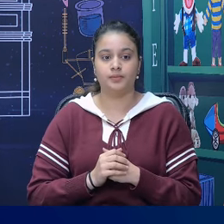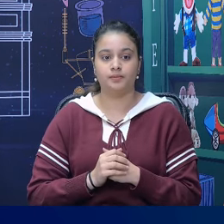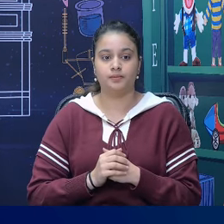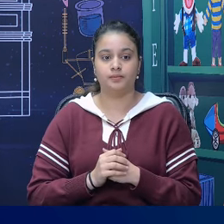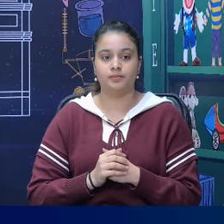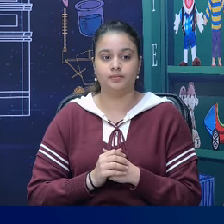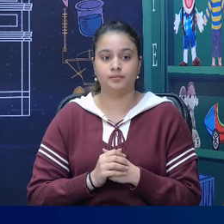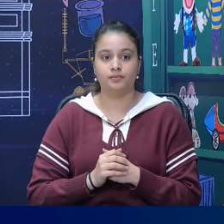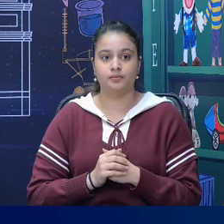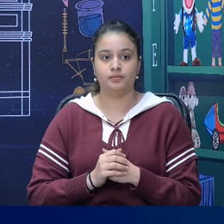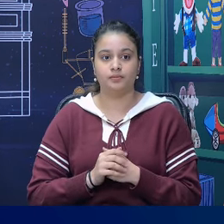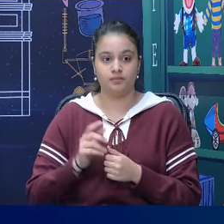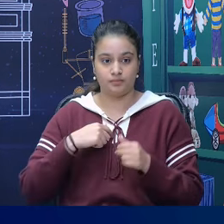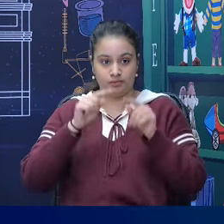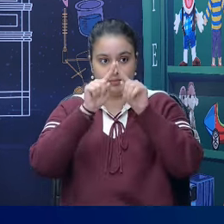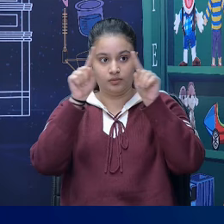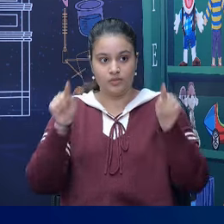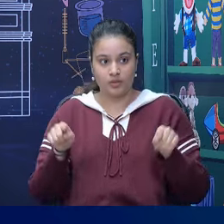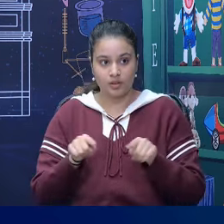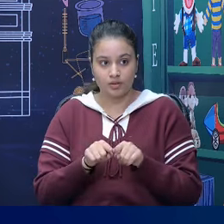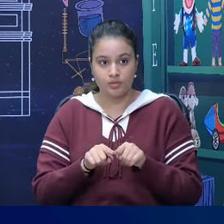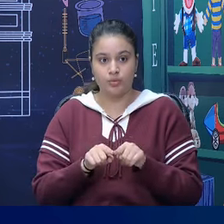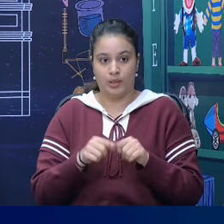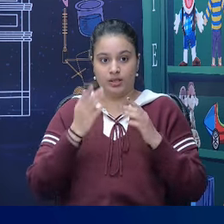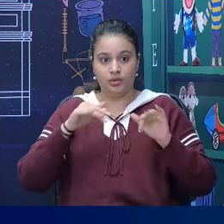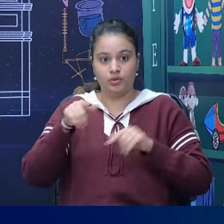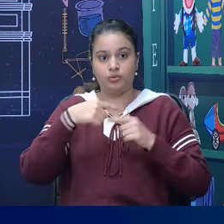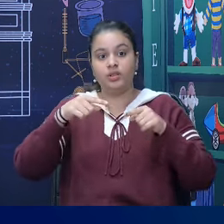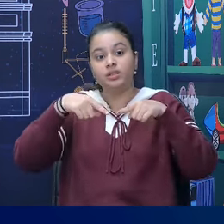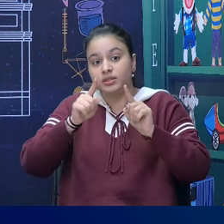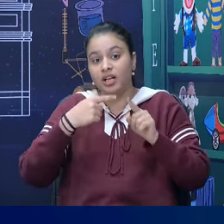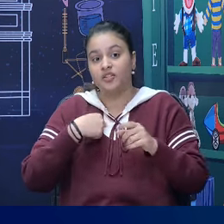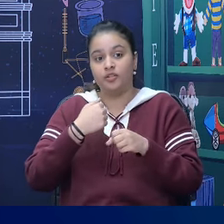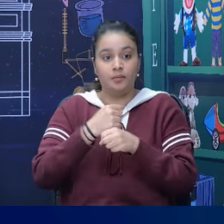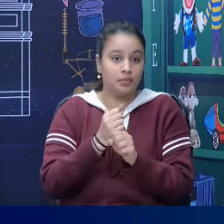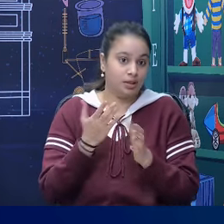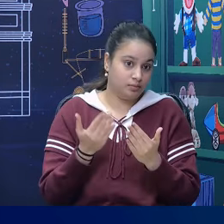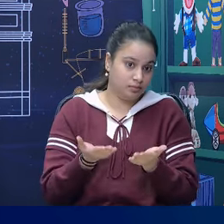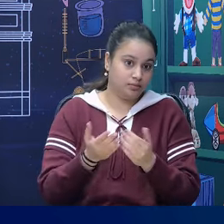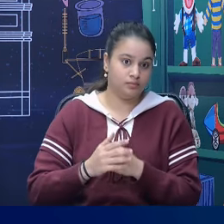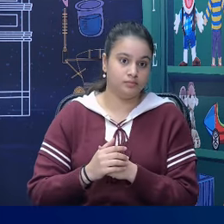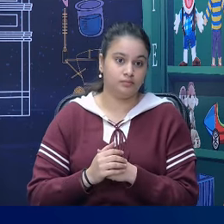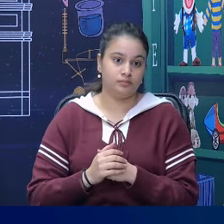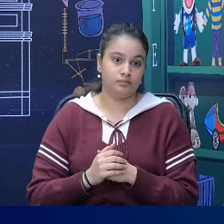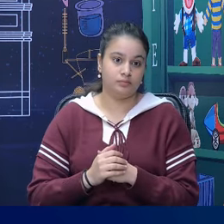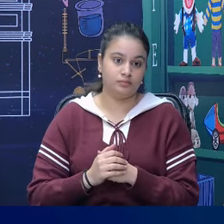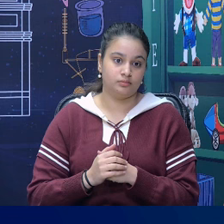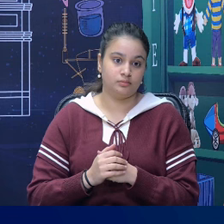हूं तो यह स्क्वायर्स बच्चे खुद भी बनाने के लिए ट्राई कर सकते हैं अपने घर पे यह